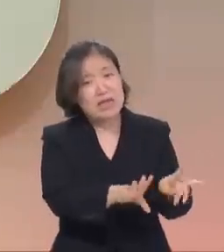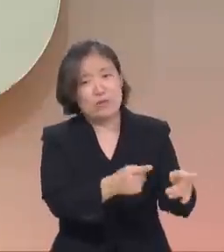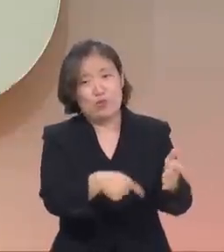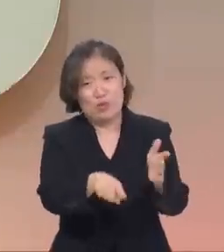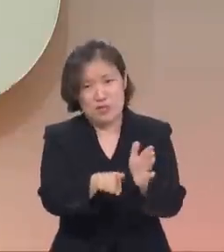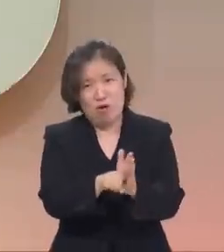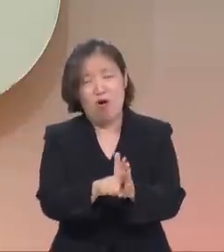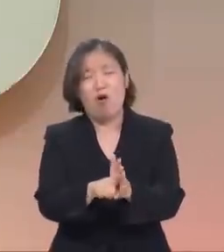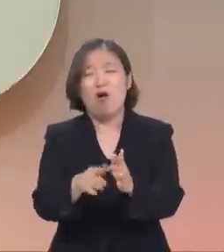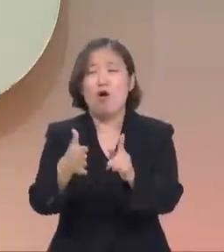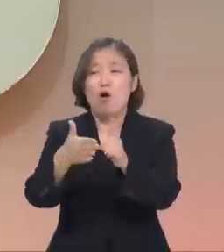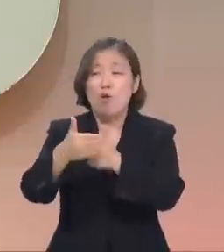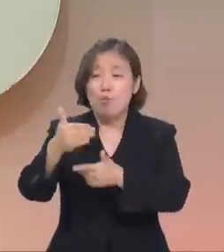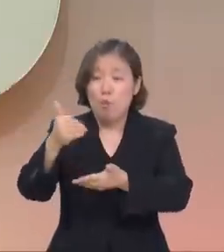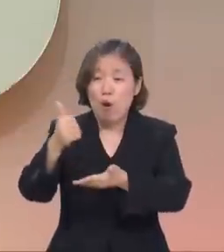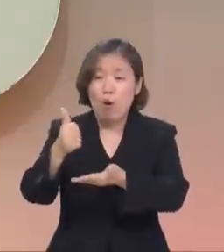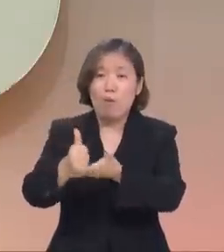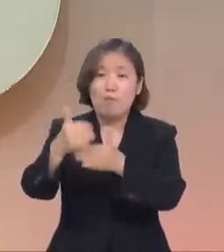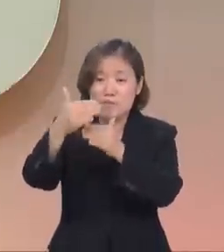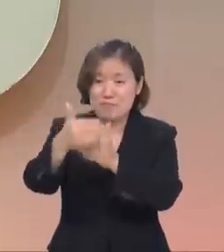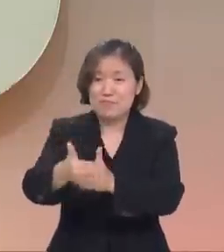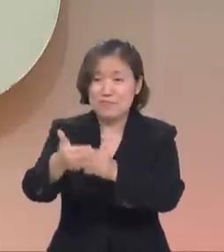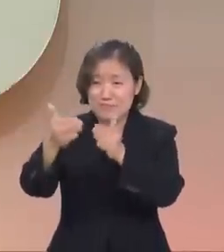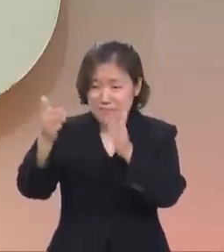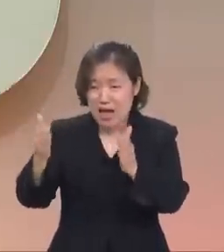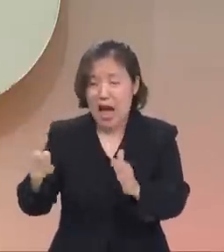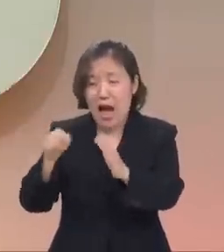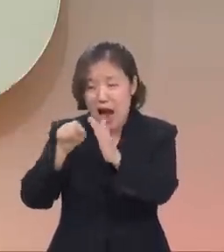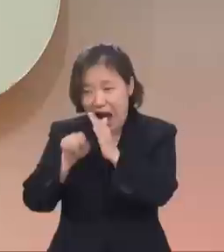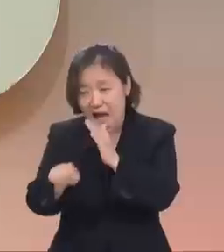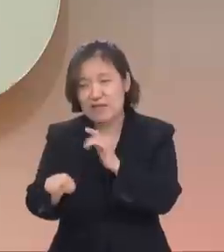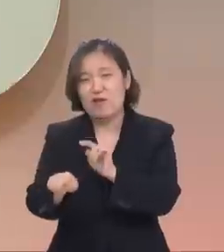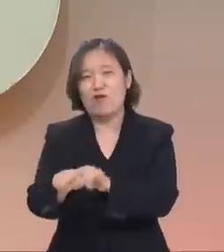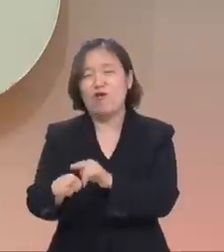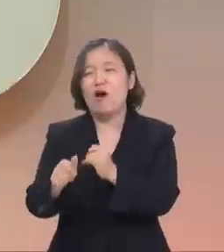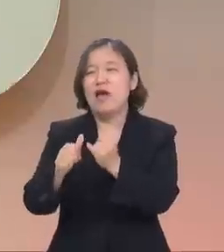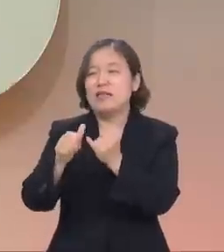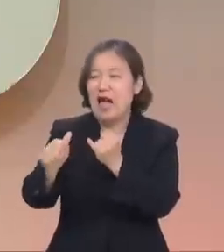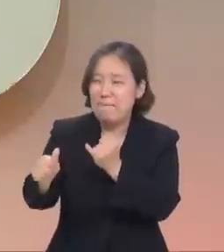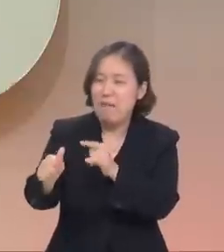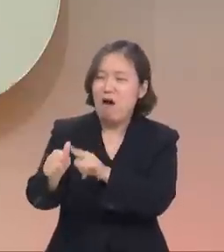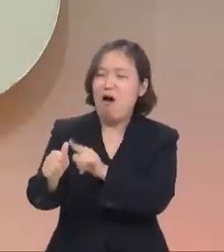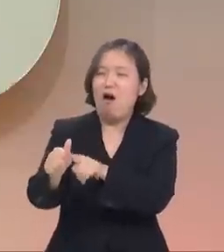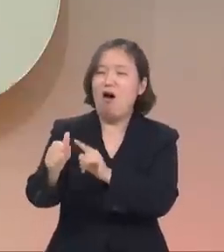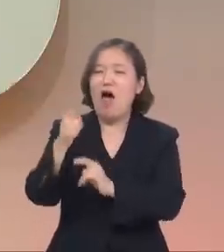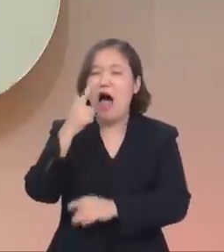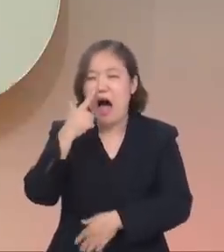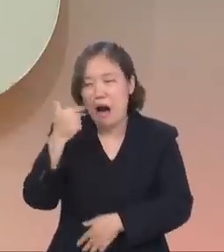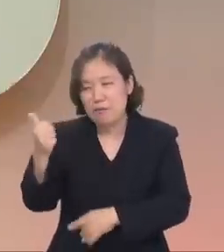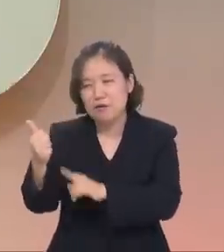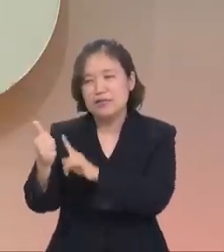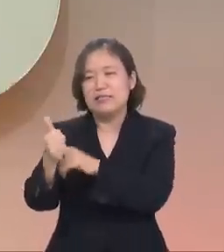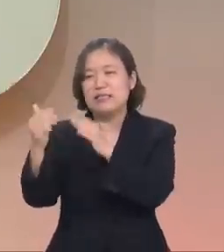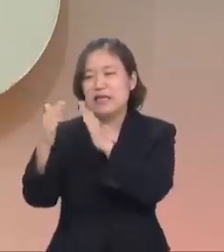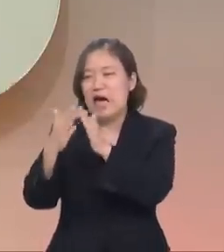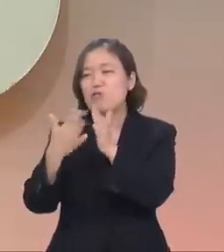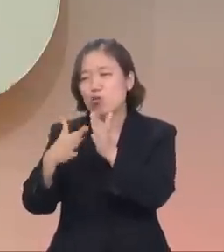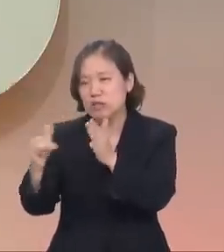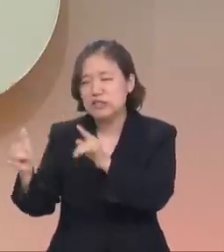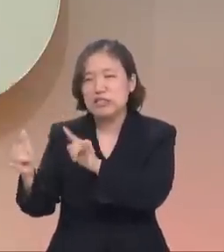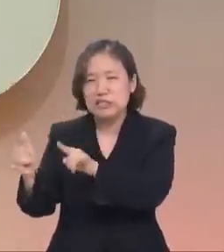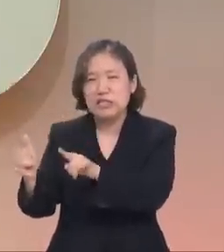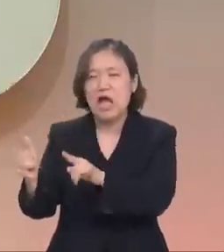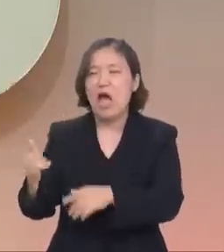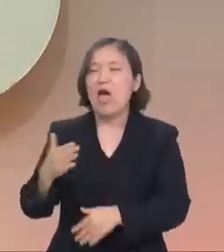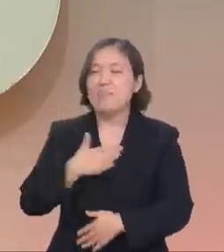가서 시아버지 남편 가족들의 향해서 잘못했습니다 내가 잘못했습니다라는